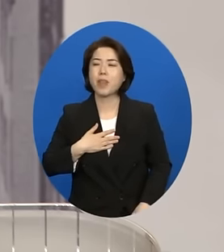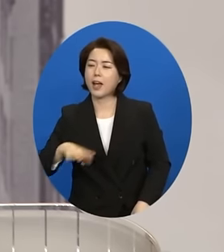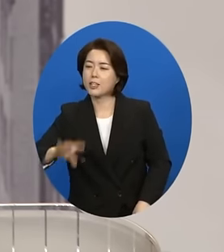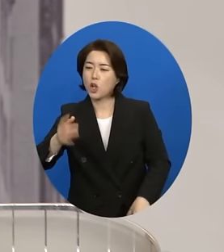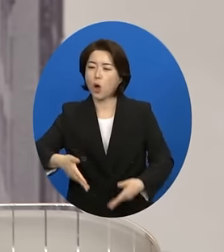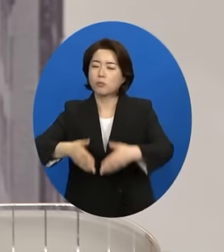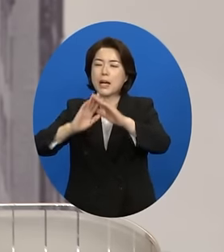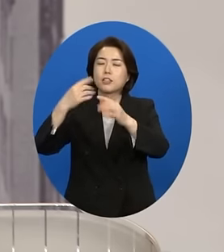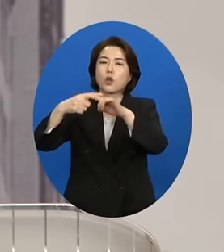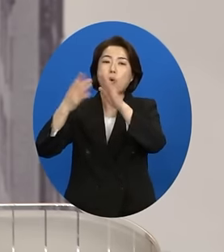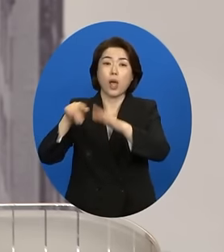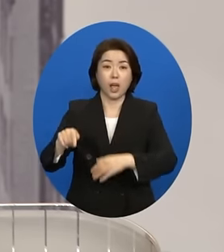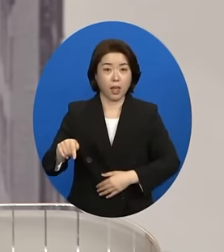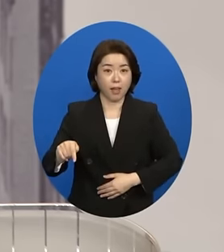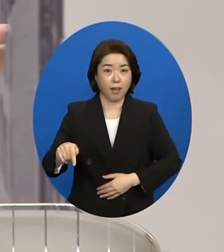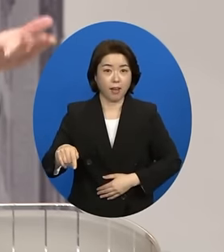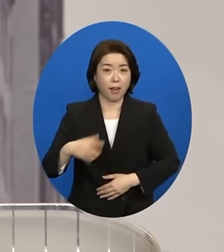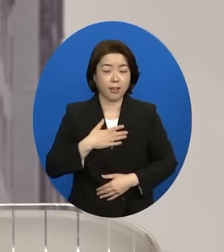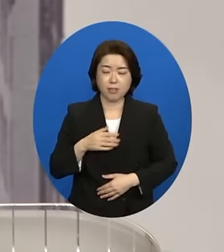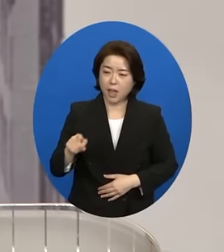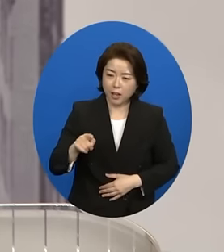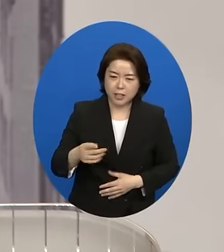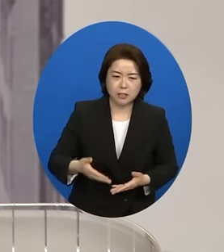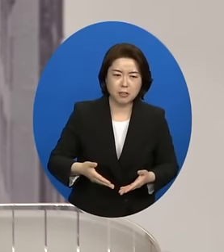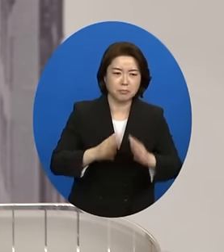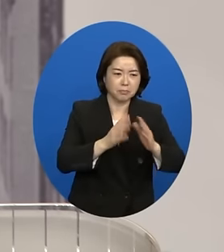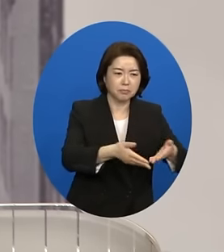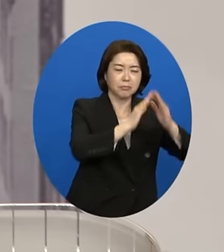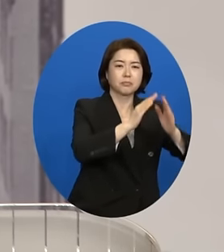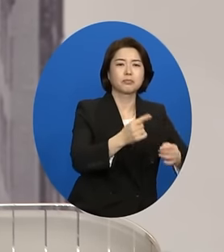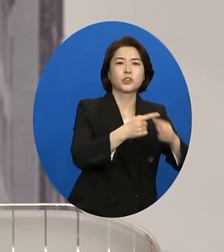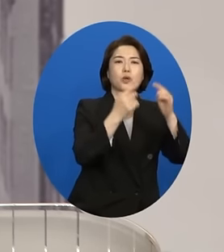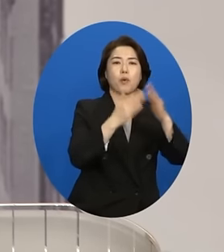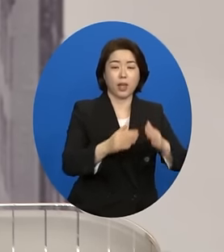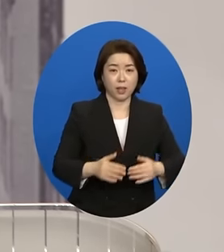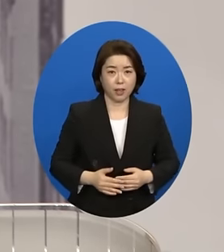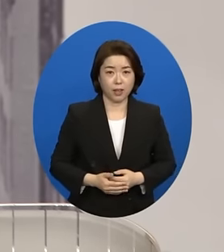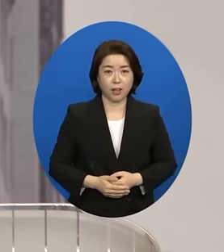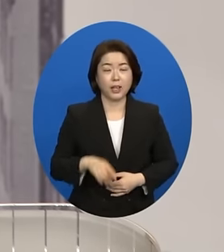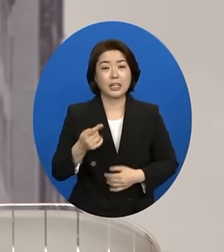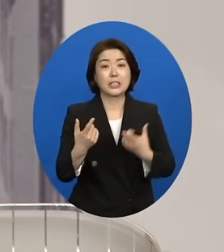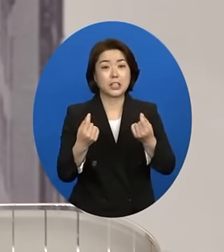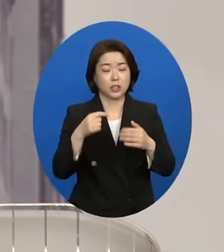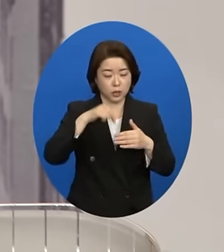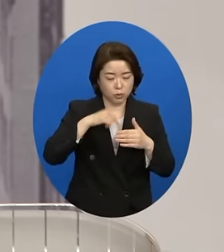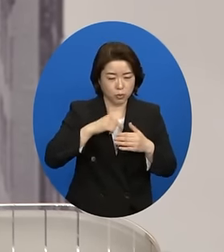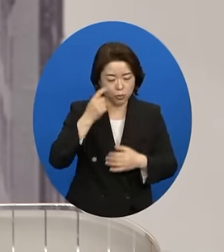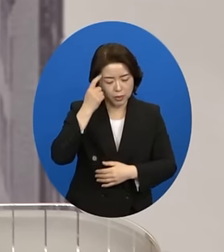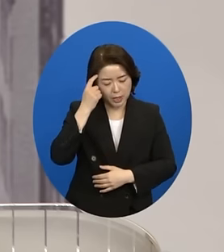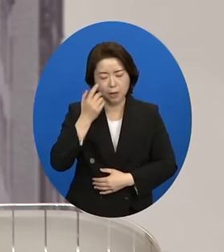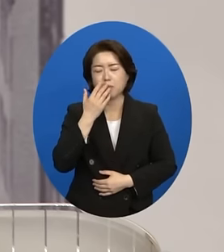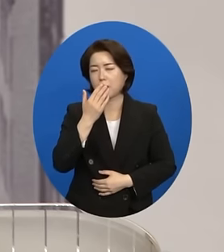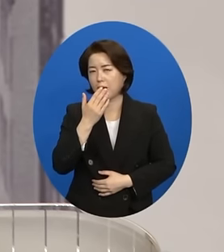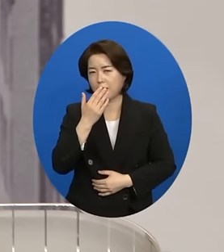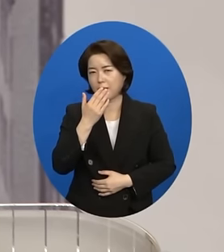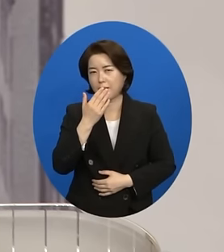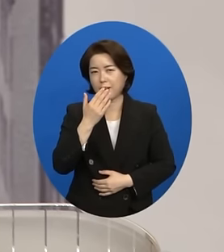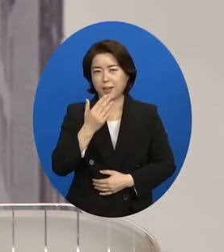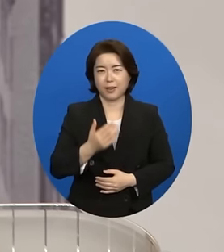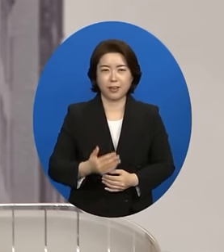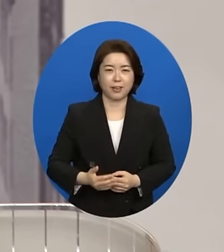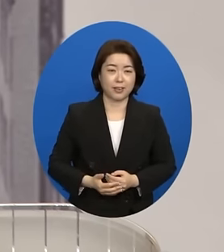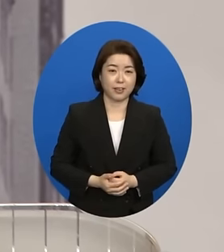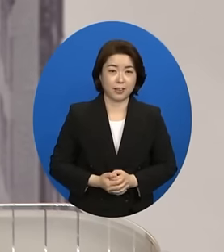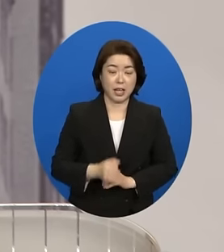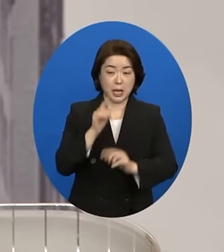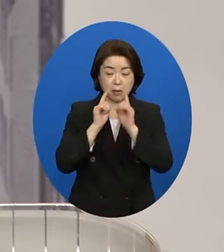교회야, 내가 이거 일으킨 교회야 라고 할 수도 있어요.